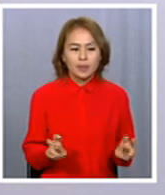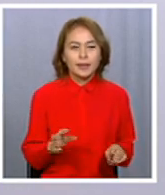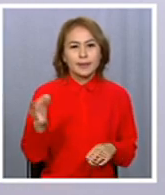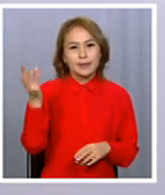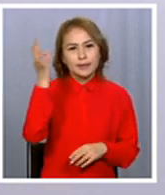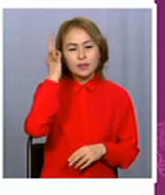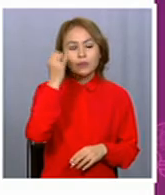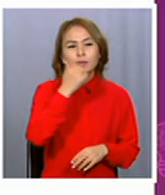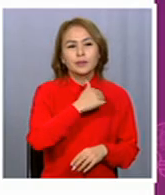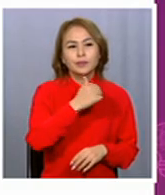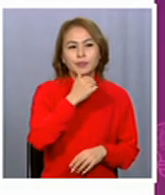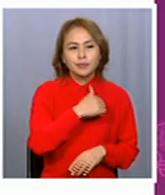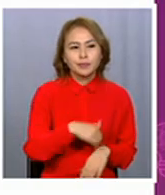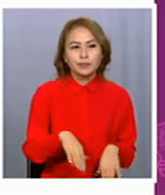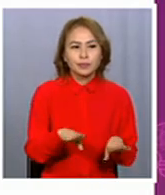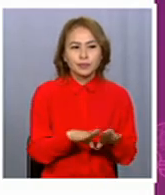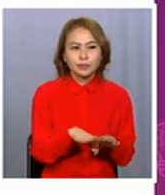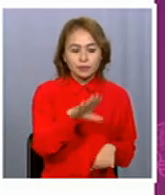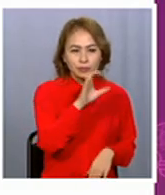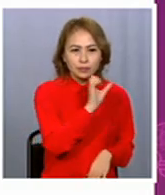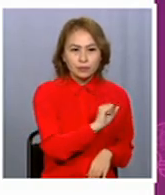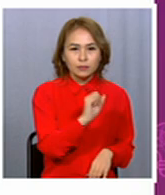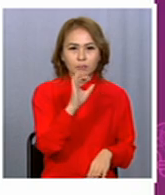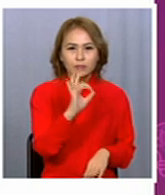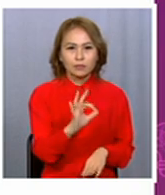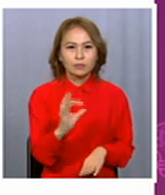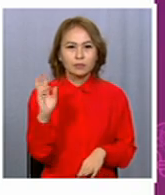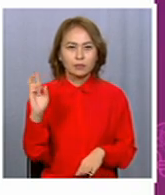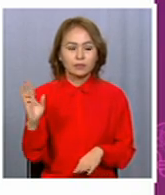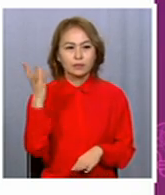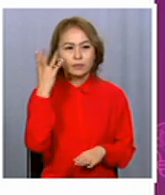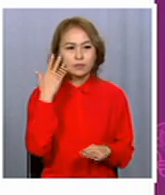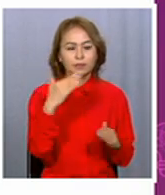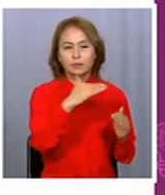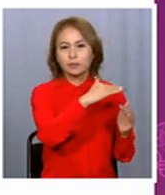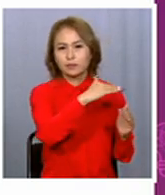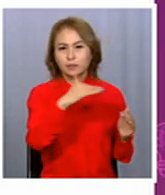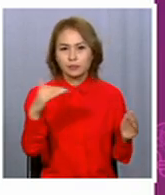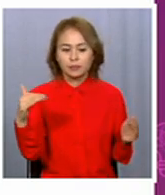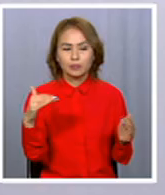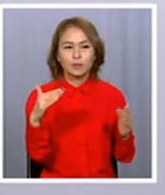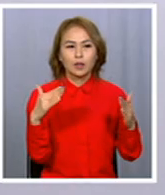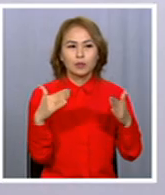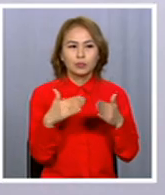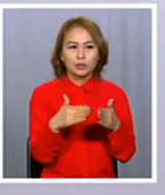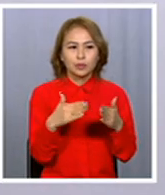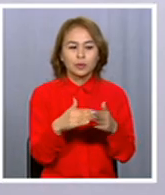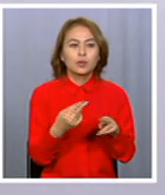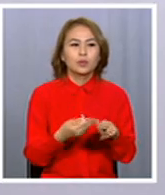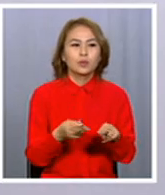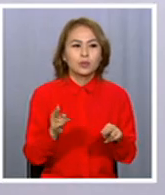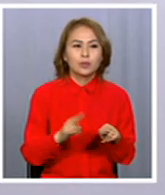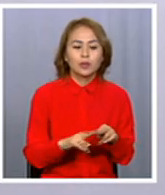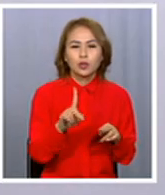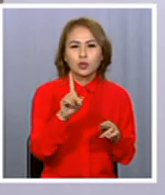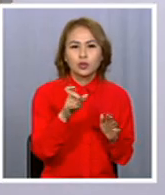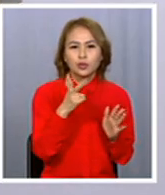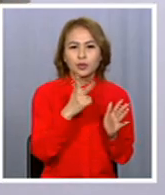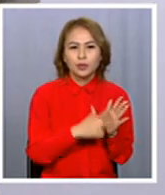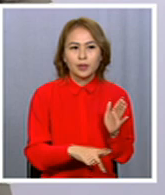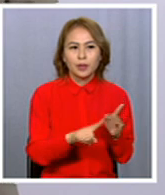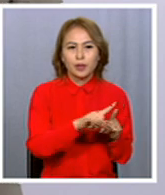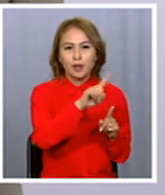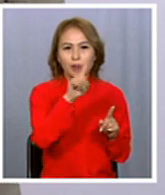кетейік, осы АОБ бұрышы жазыңқы бұрыш болып тұр, иә? Және ол жазыңқы бұрышымыз, біз білеміз,